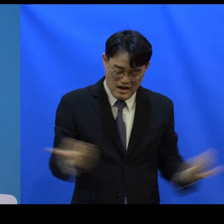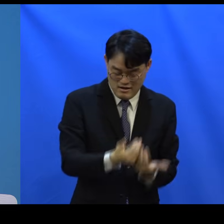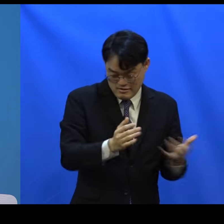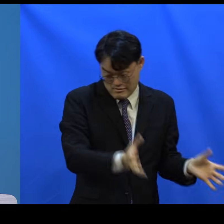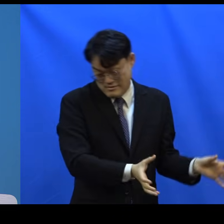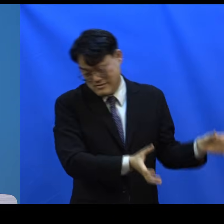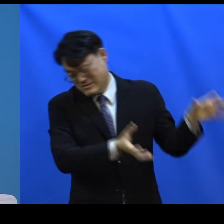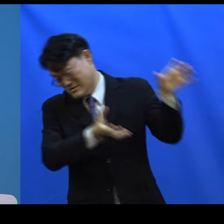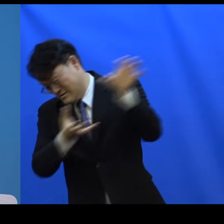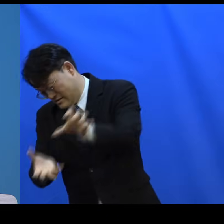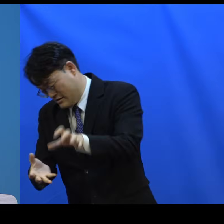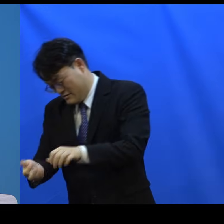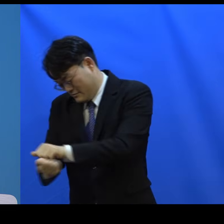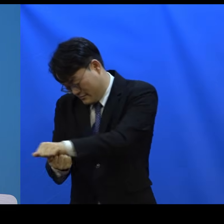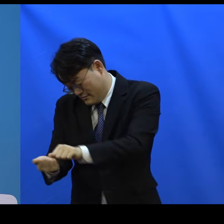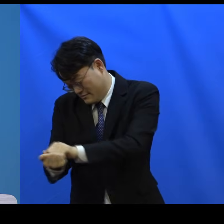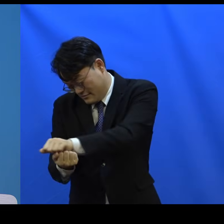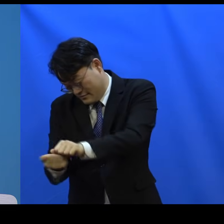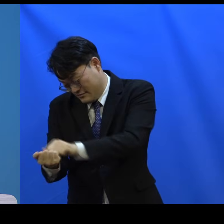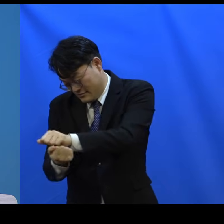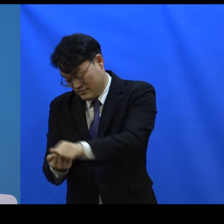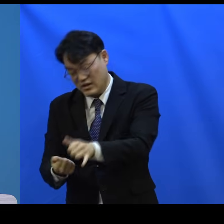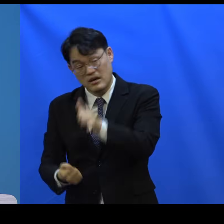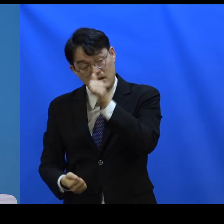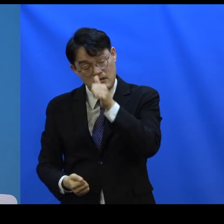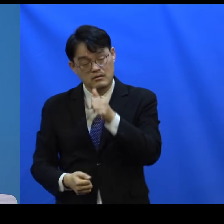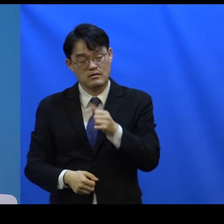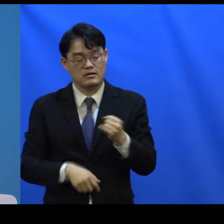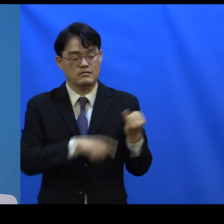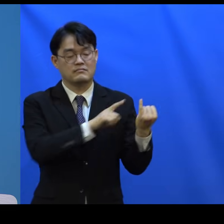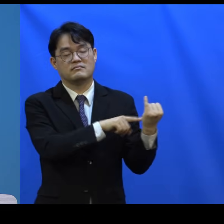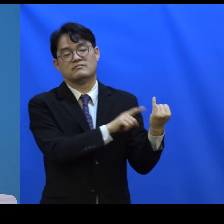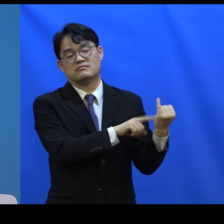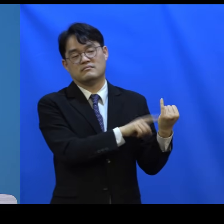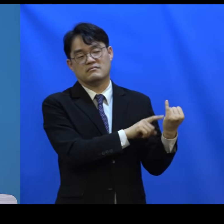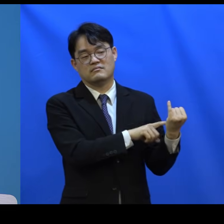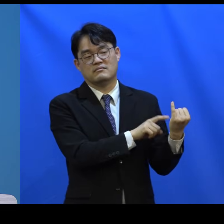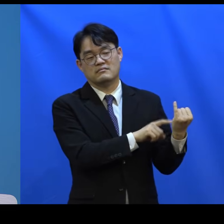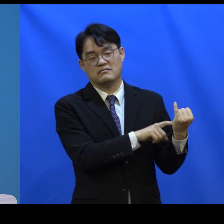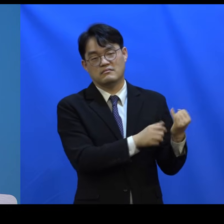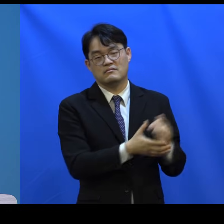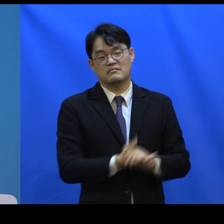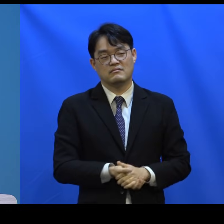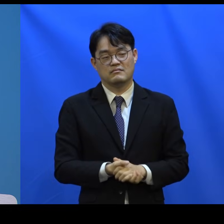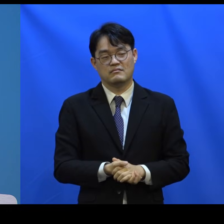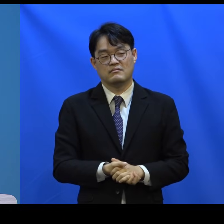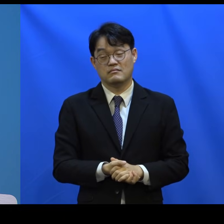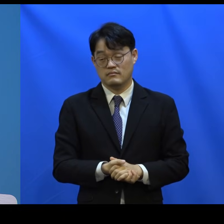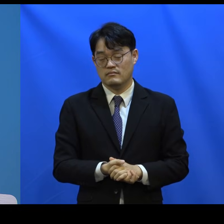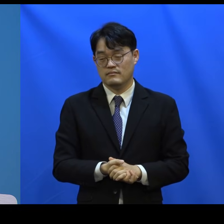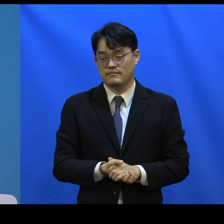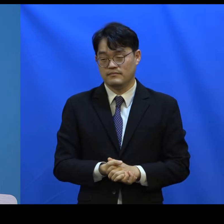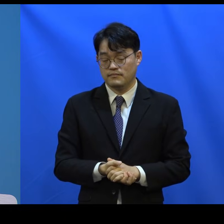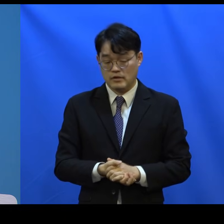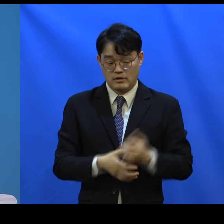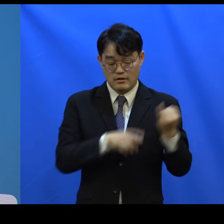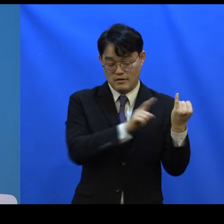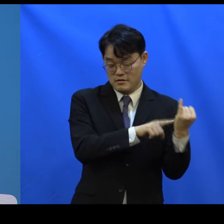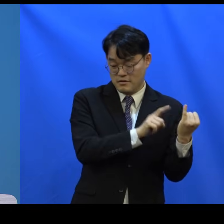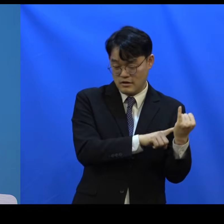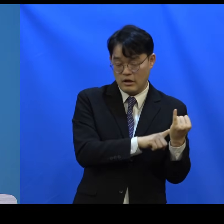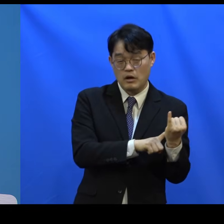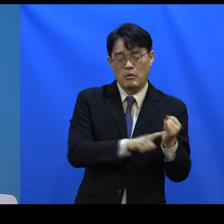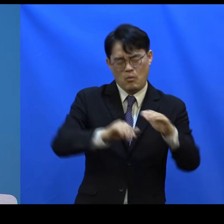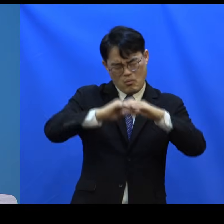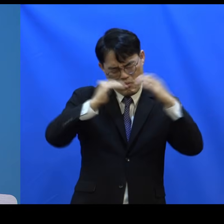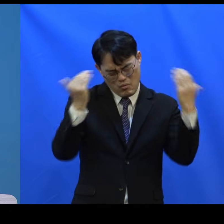여러분, 마리아 곁에 한 사람이 또 있죠. 의도적으로 좀 배치해 놓은 것 같아 보여요. 누구예요? 가룟 유다예요. 그런 탐욕이 가득 차 있고